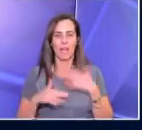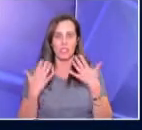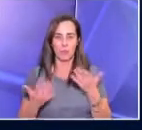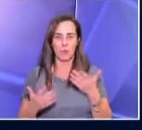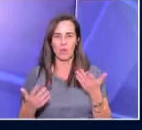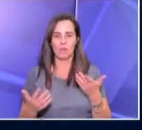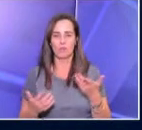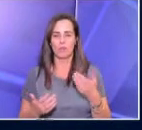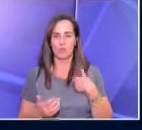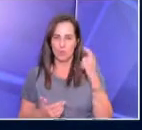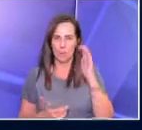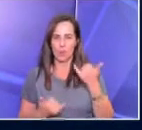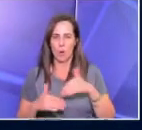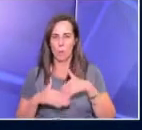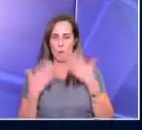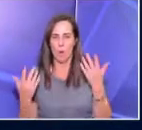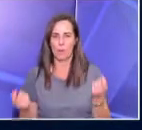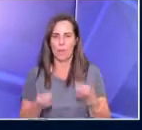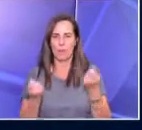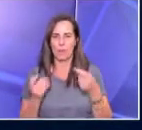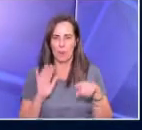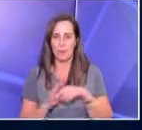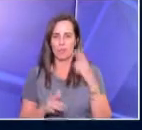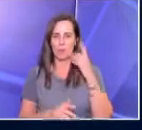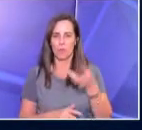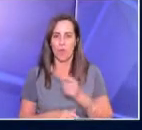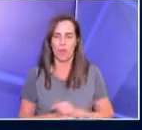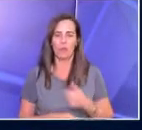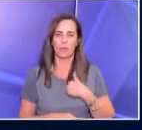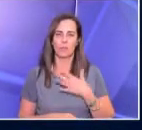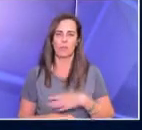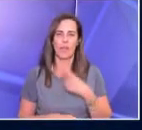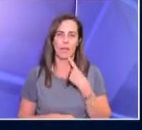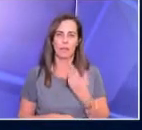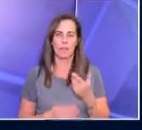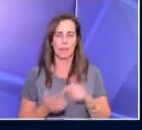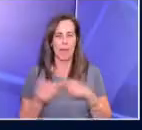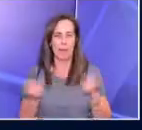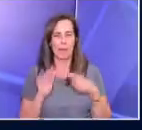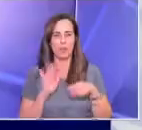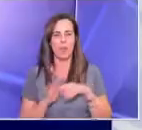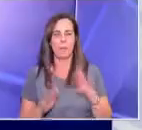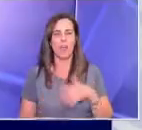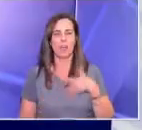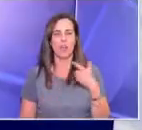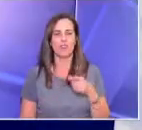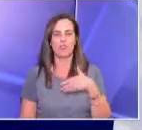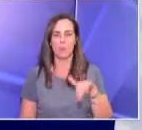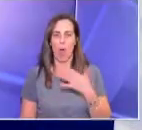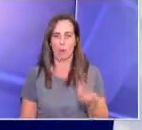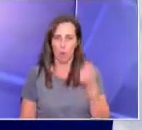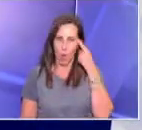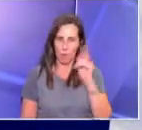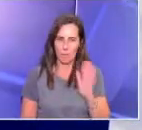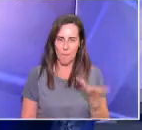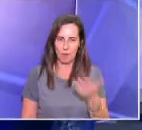של הקמפיין השלילי, אני שמעתי אותו הבוקר מתראיין לגלי צהל, אני שמעתי אותך מתראיין. אני רוצה לדבר כאילו, בעקבות הקמפיין השלילי, מה הרגשת כשאחת ברחוב? הרי לא